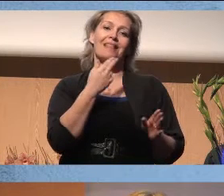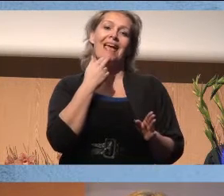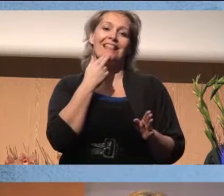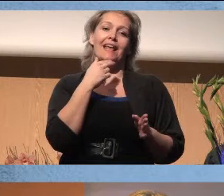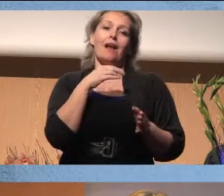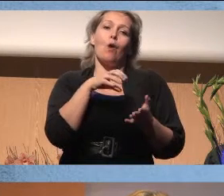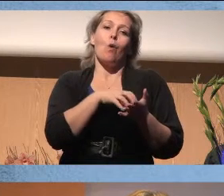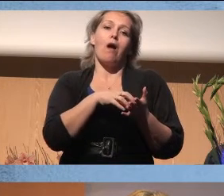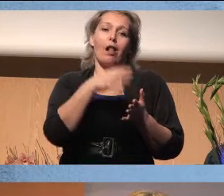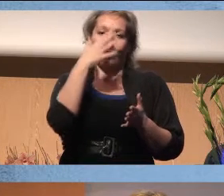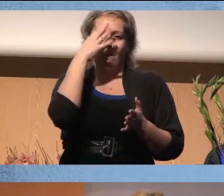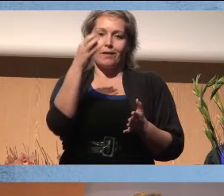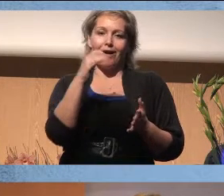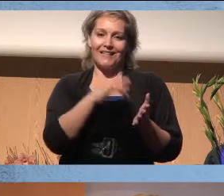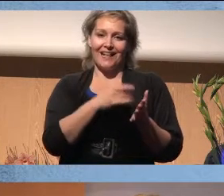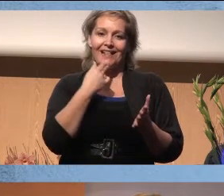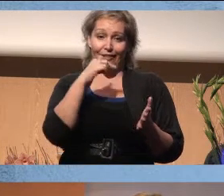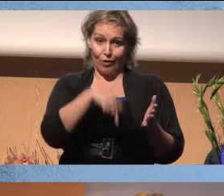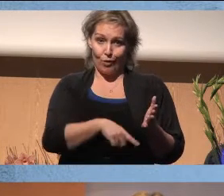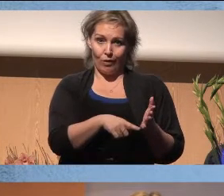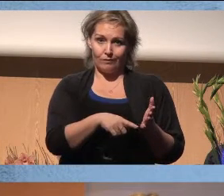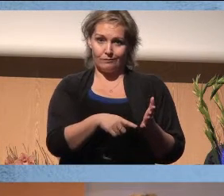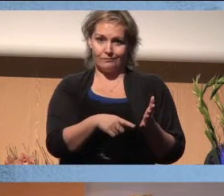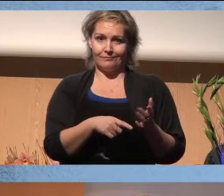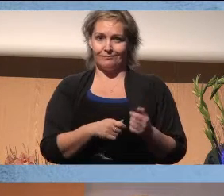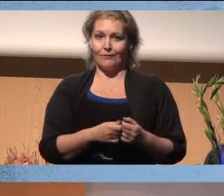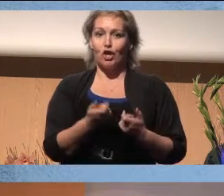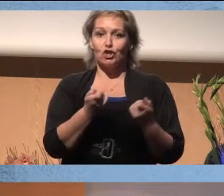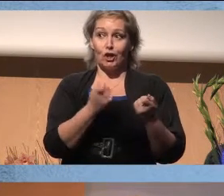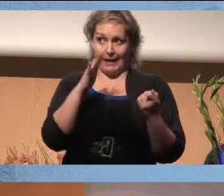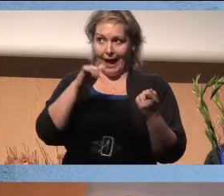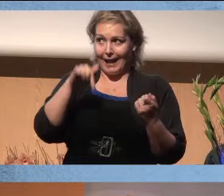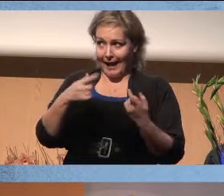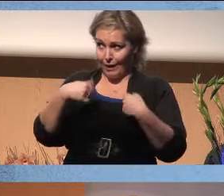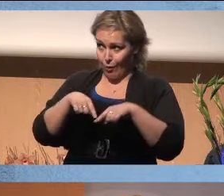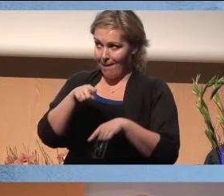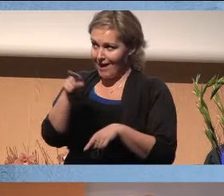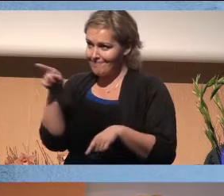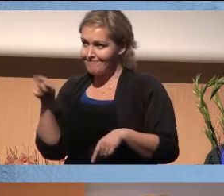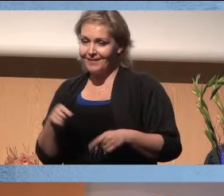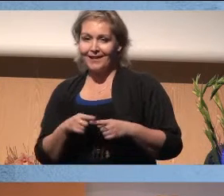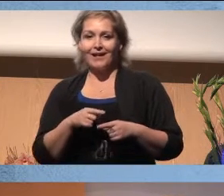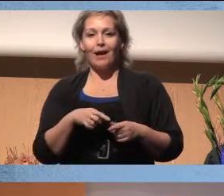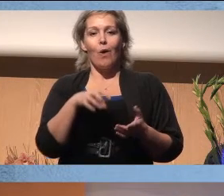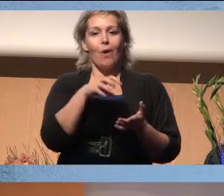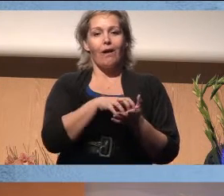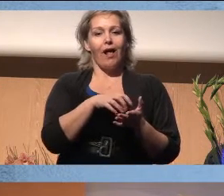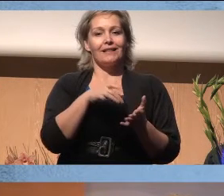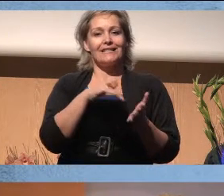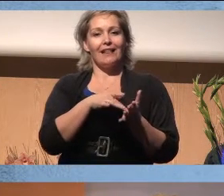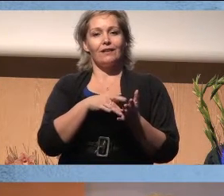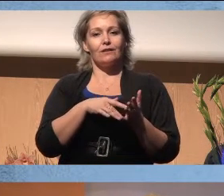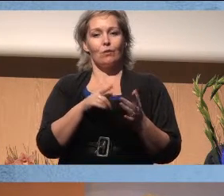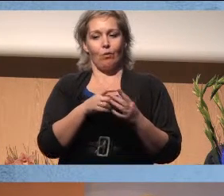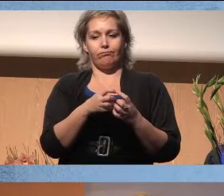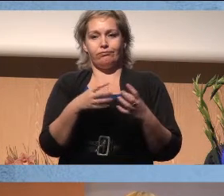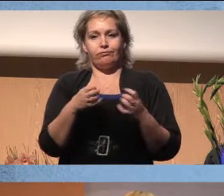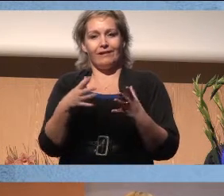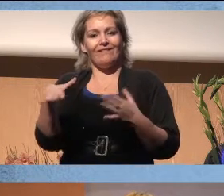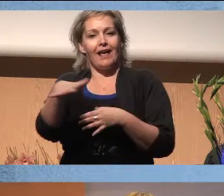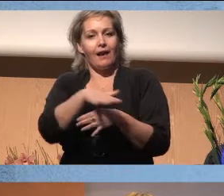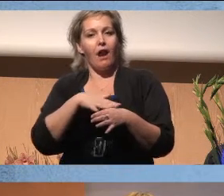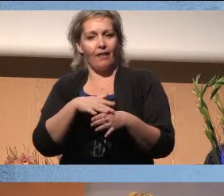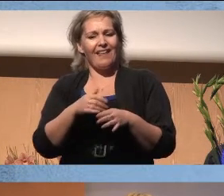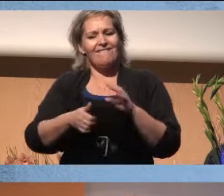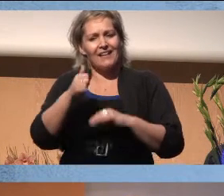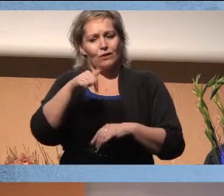Lokalmedisinsk kompetansesenter. Styrelederen er i rommet her. De lokalmedisinske sentrene som vokser frem over hele landet er